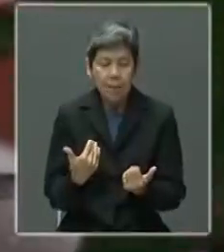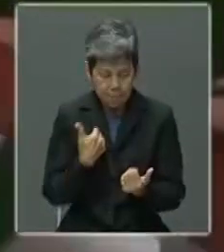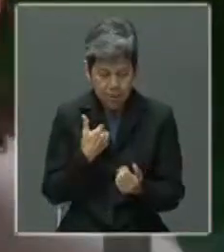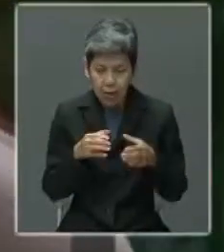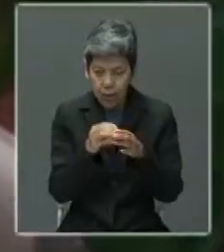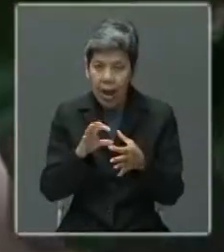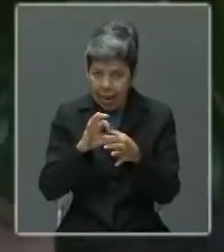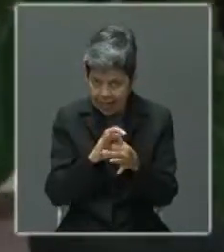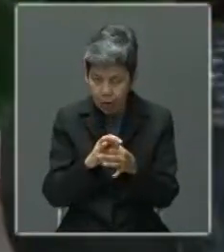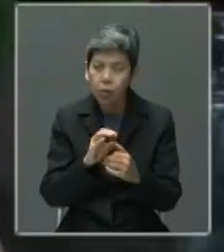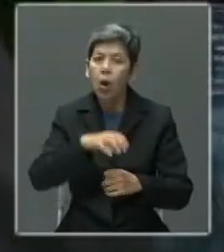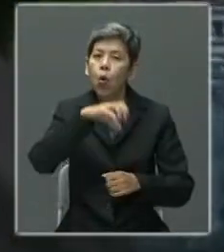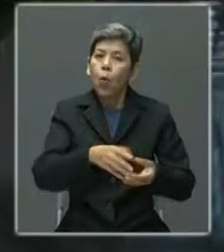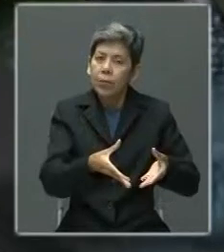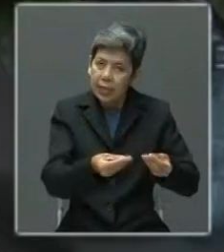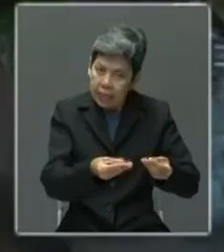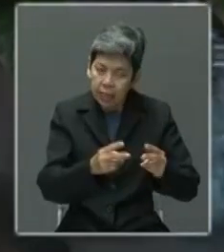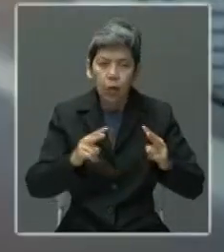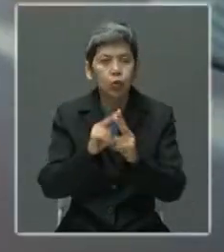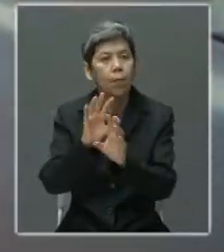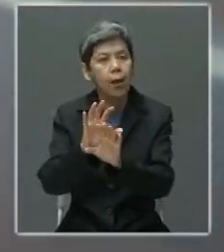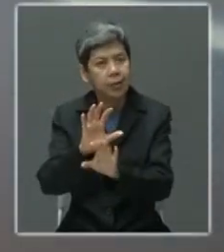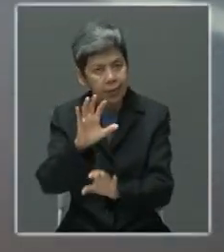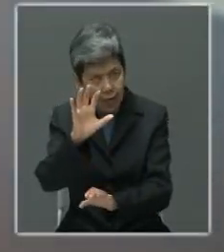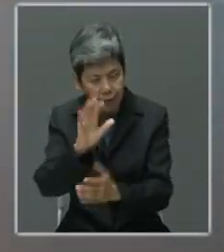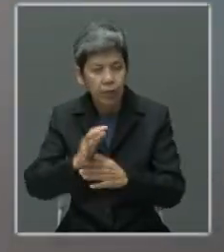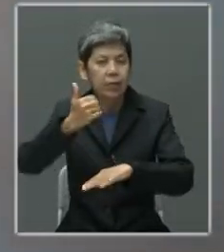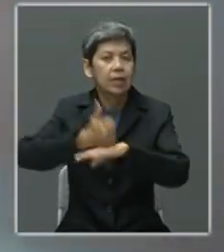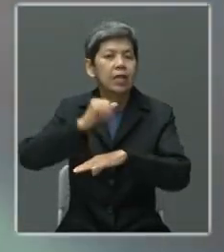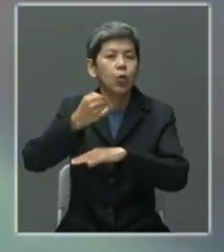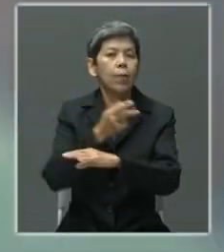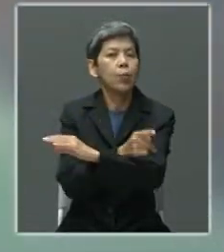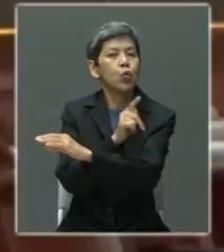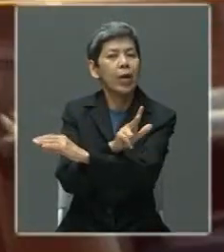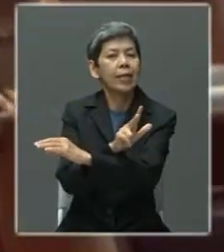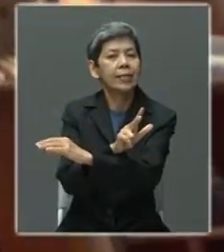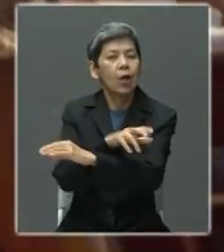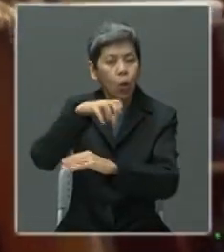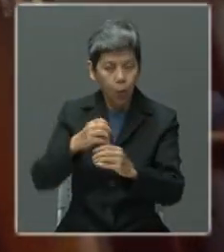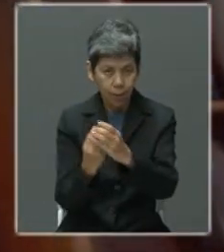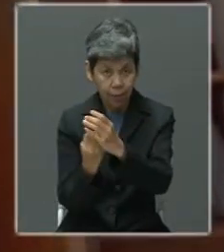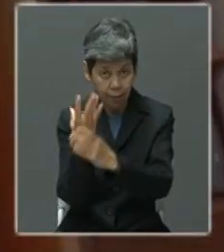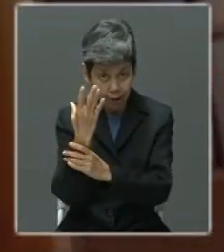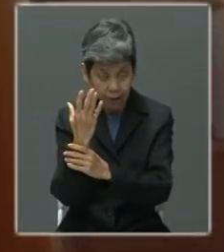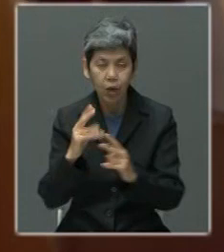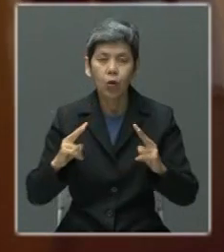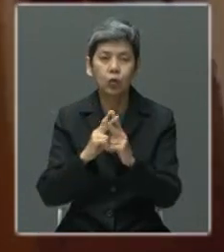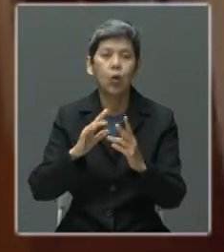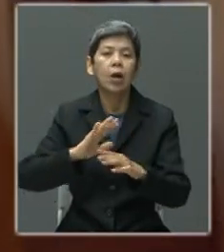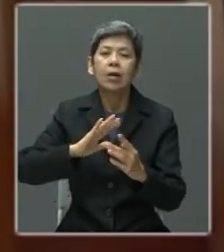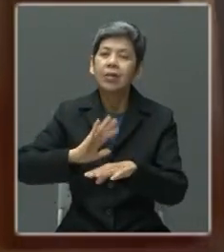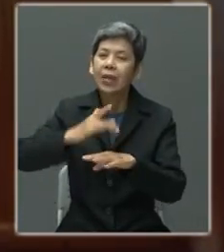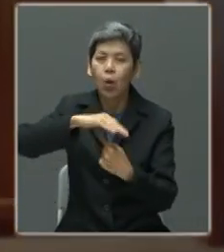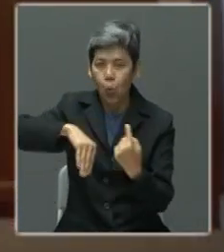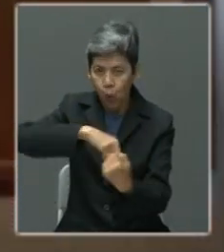ที่เกี่ยวข้องทั้งกรมที่ดินกระทรวงมหาดไทยผู้ว่าราชการจังหวัดภูเก็ตกรมป่าไม้กระทรวงทรัพยากรธรรมชาติและสิ่ง